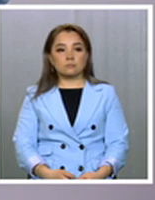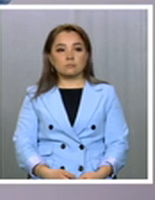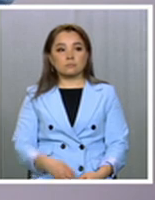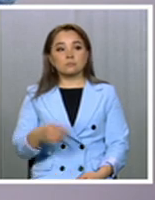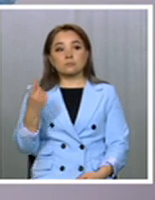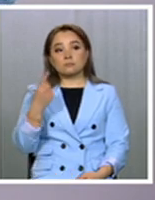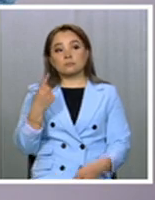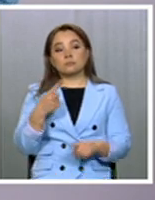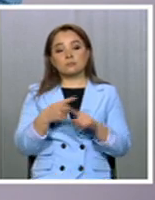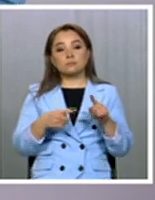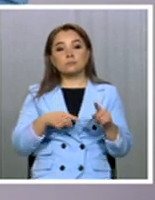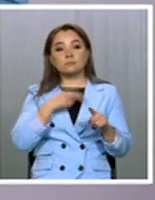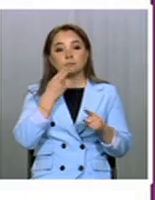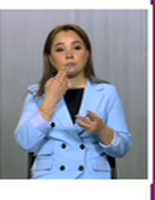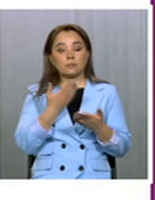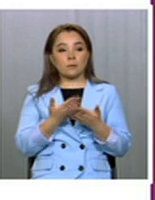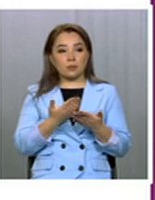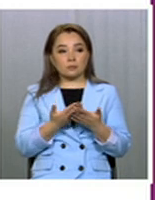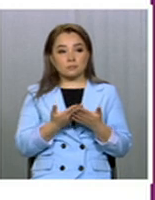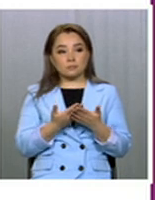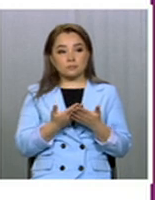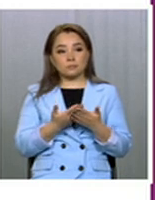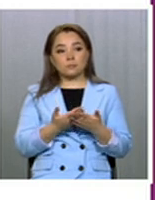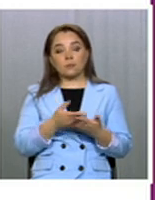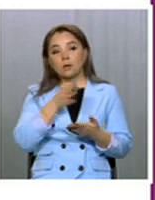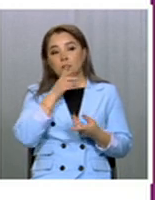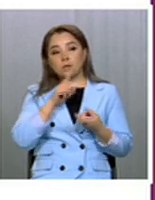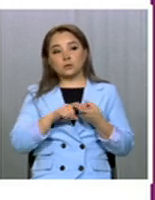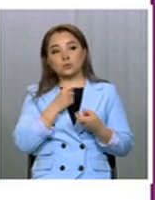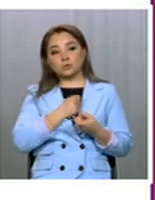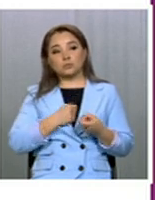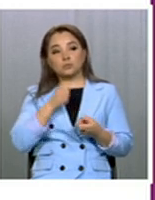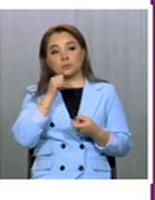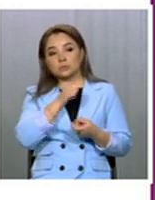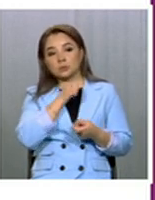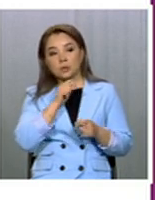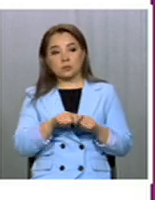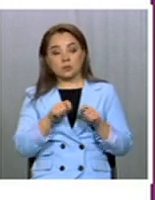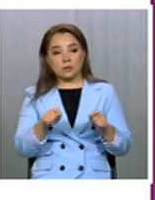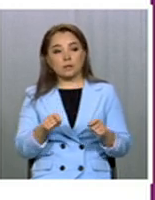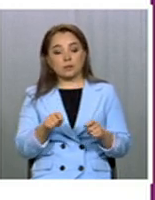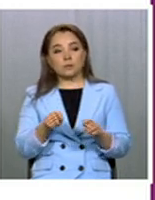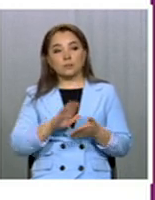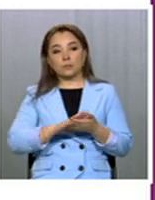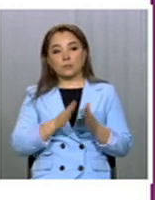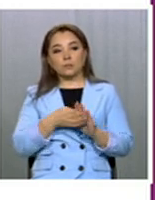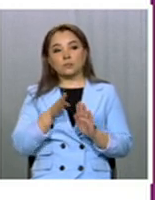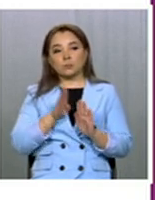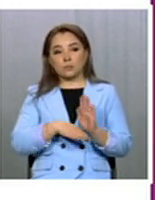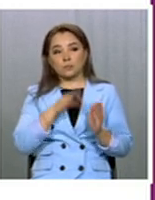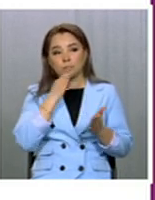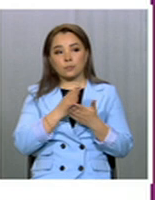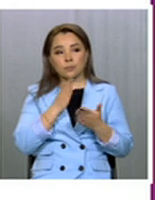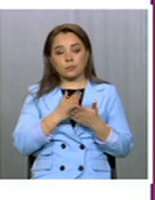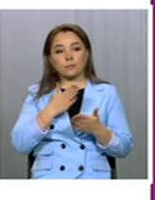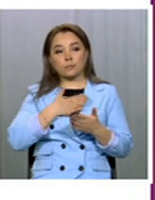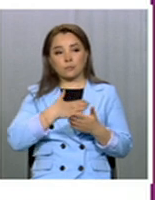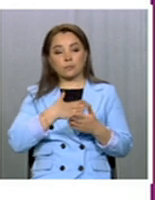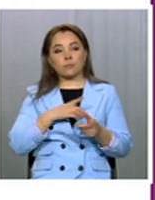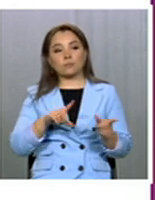Бірінші үзіндіге назар аударайық. Зұлымдықтың жасырынып келетіні жаманақ. Иығымнан ұшқан